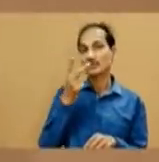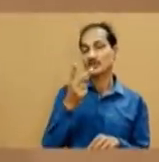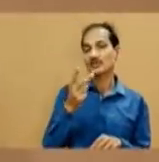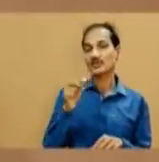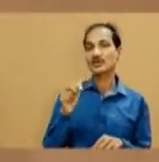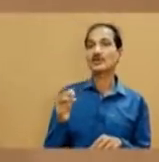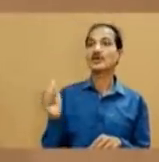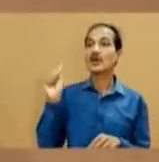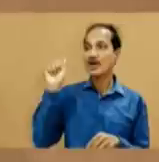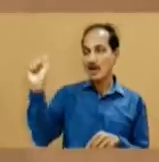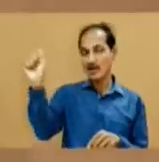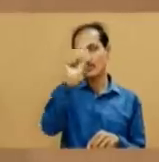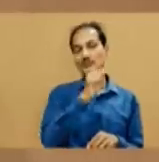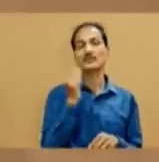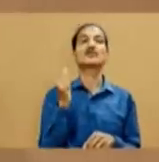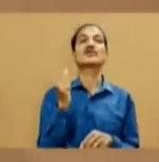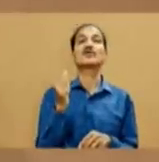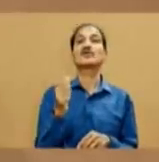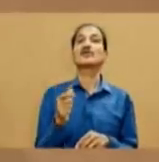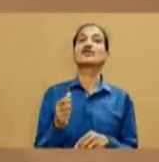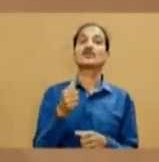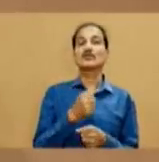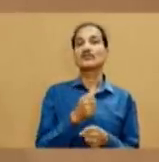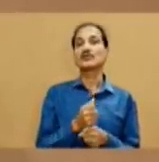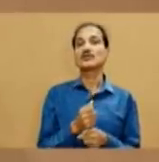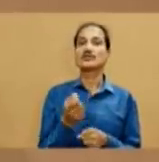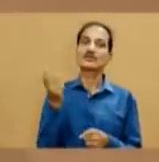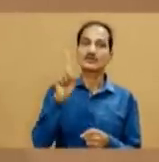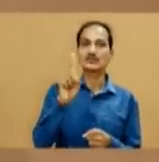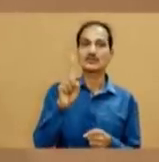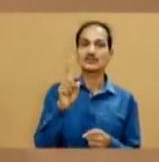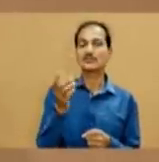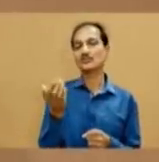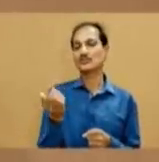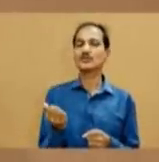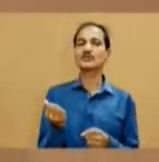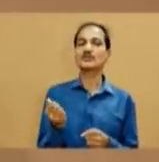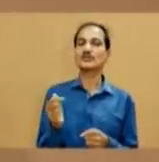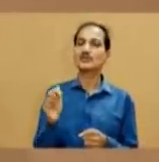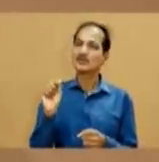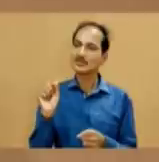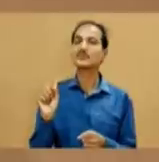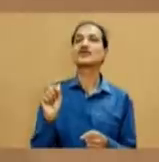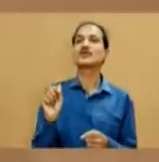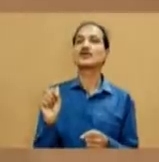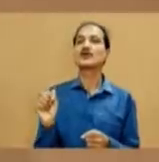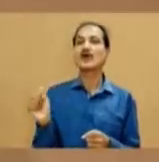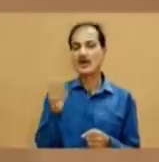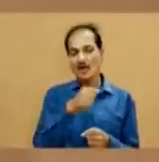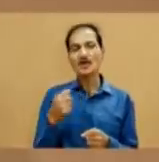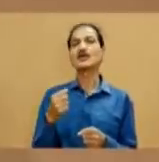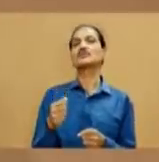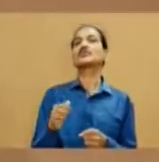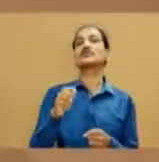ସରକାରଙ୍କର ନିର୍ଦ୍ଦେଶନାମାକୁ ପାଳନ କଲେ, ତାହେଲେ ଆମେ 406 ବ୍ୟକ୍ତିଙ୍କ